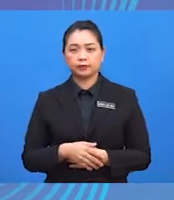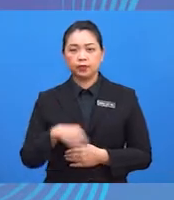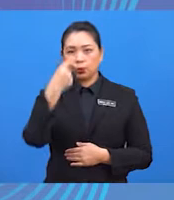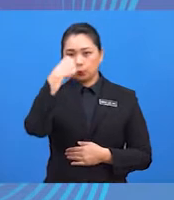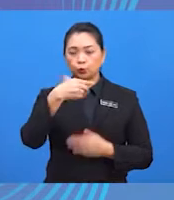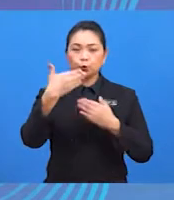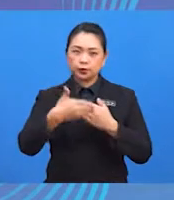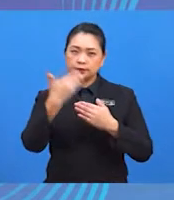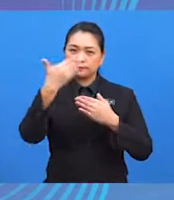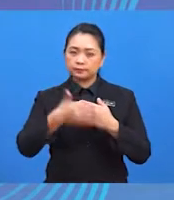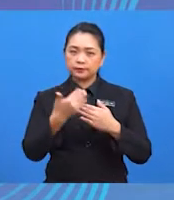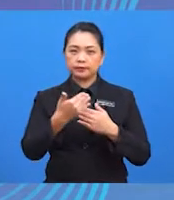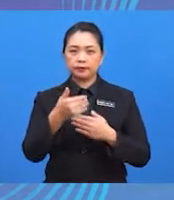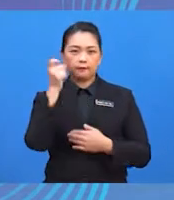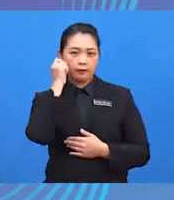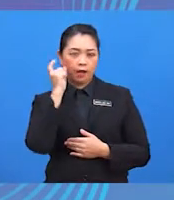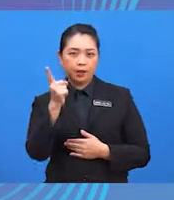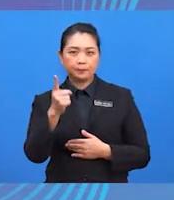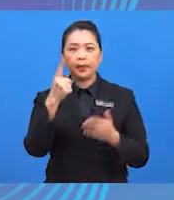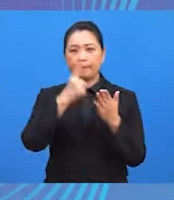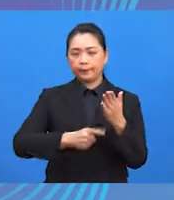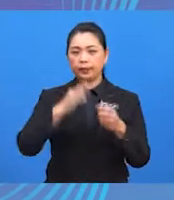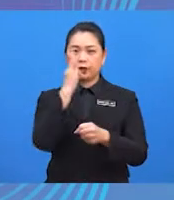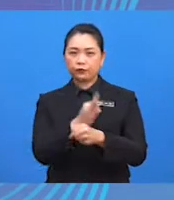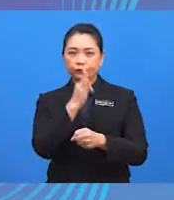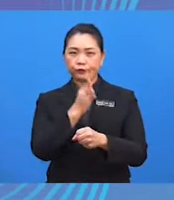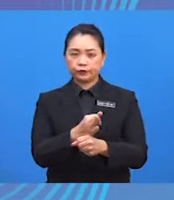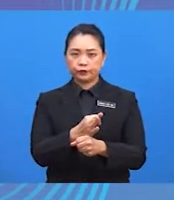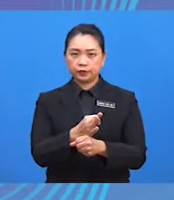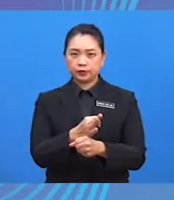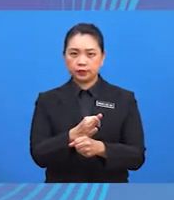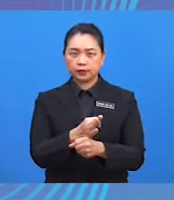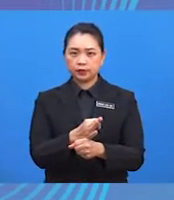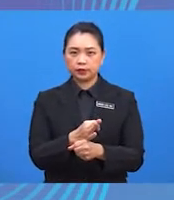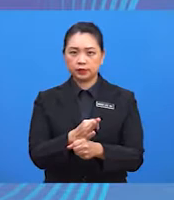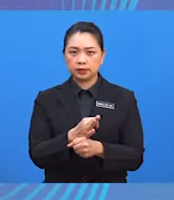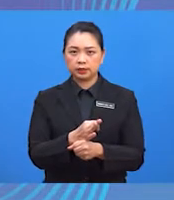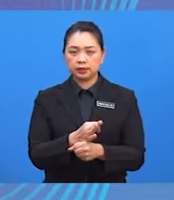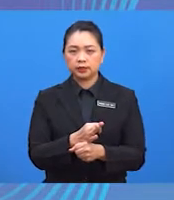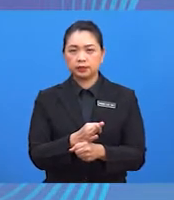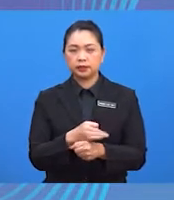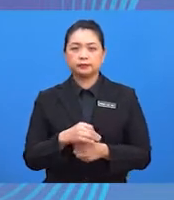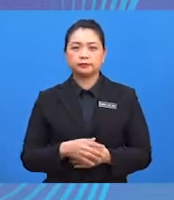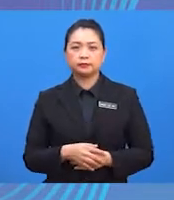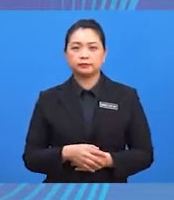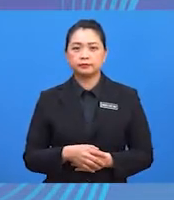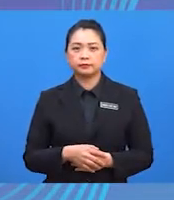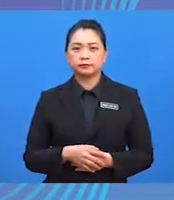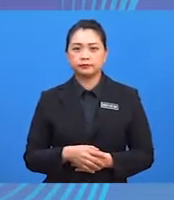Untuk memudahkan lagi pelajar faham apakah fungsi painting palette ataupun palette catan ini,